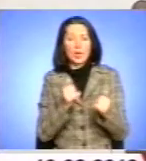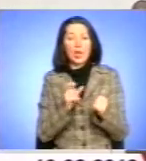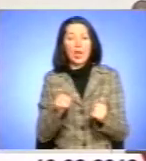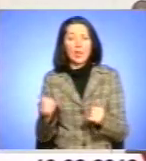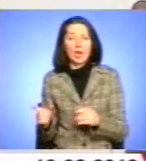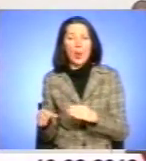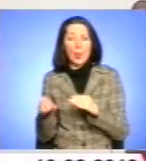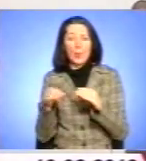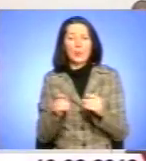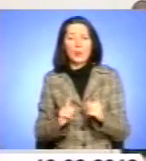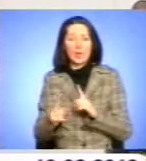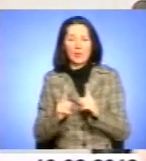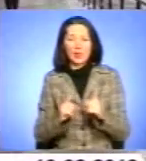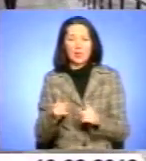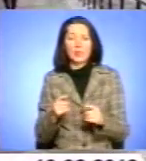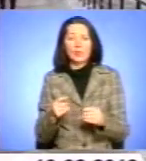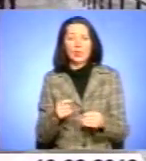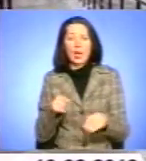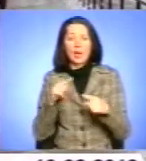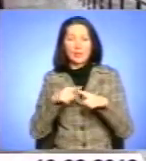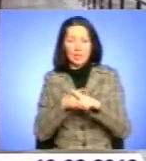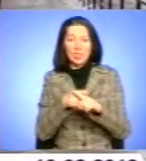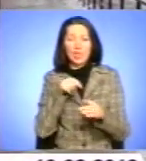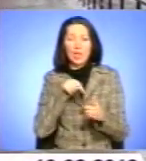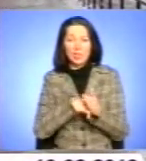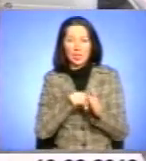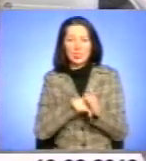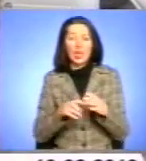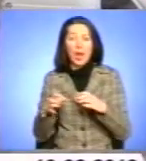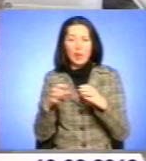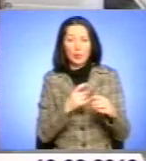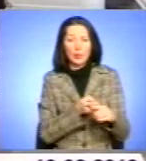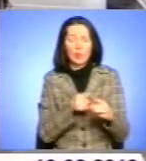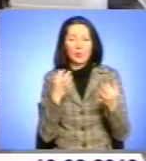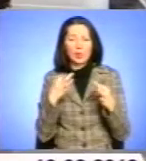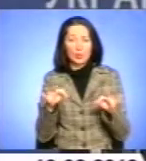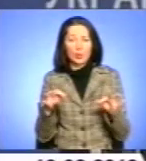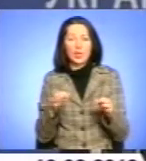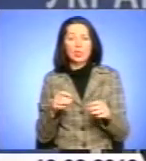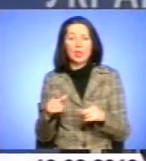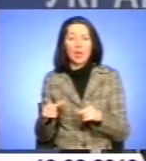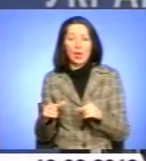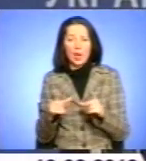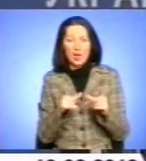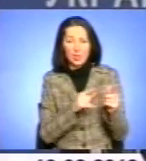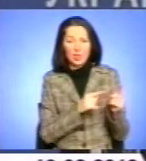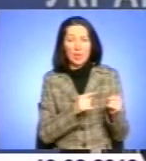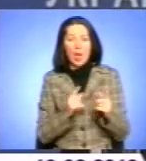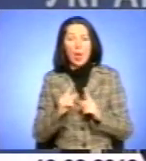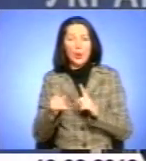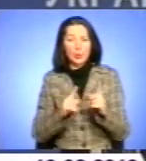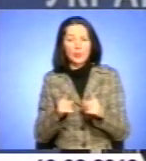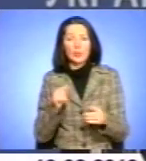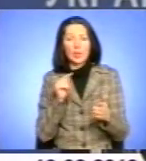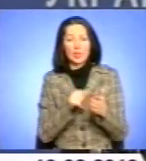рівні хочуть затвердити технічні характеристики автобусів, яким дозволять виходити на маршрут. С целью гармонизации